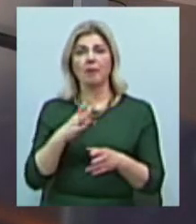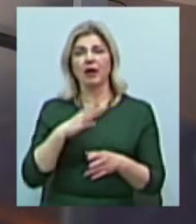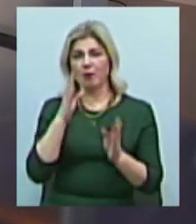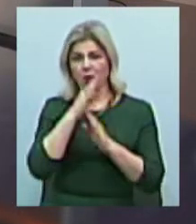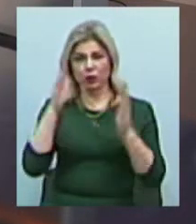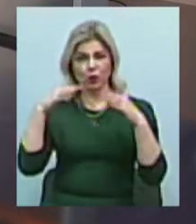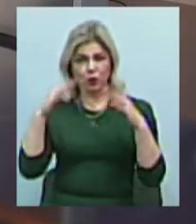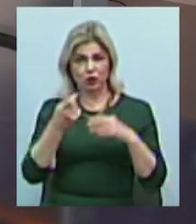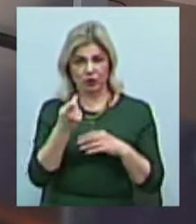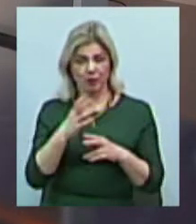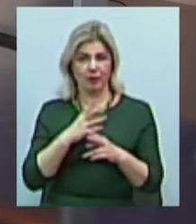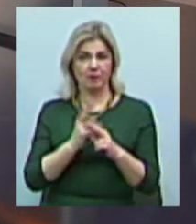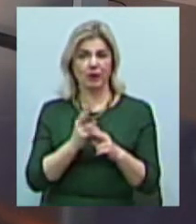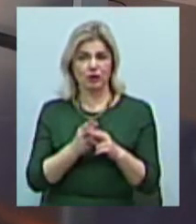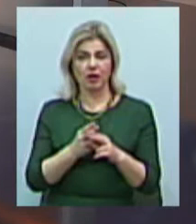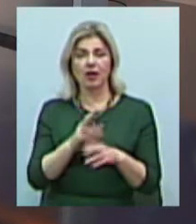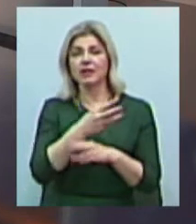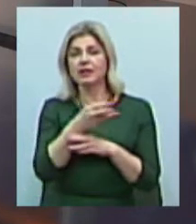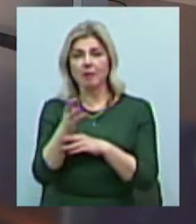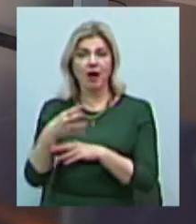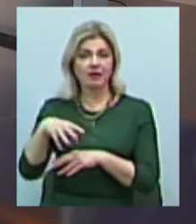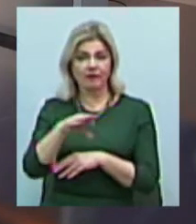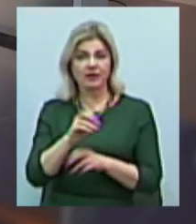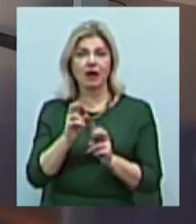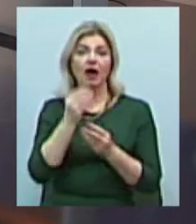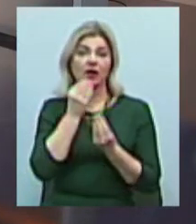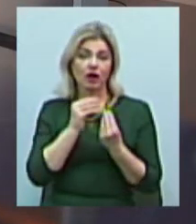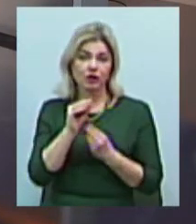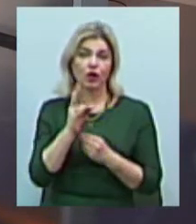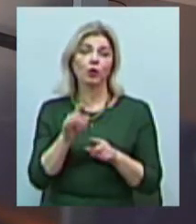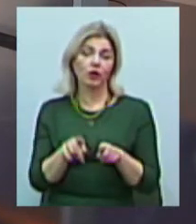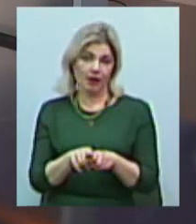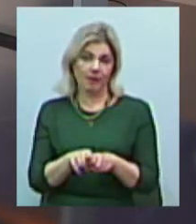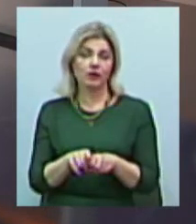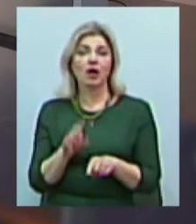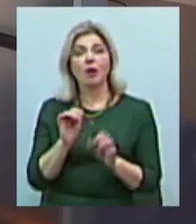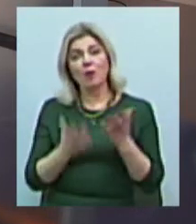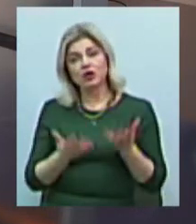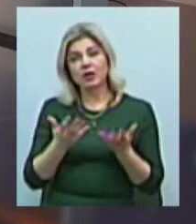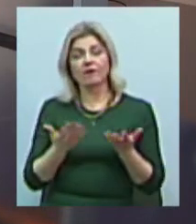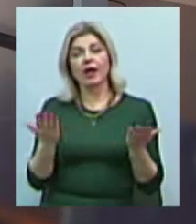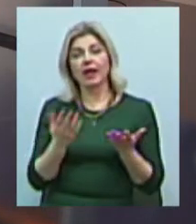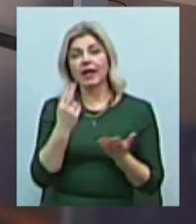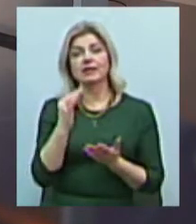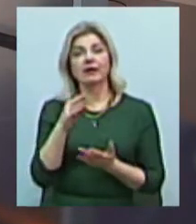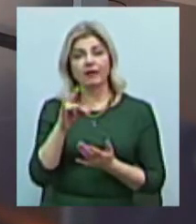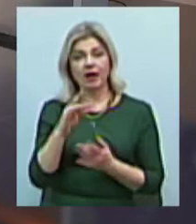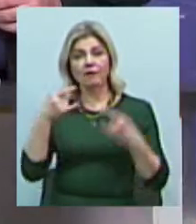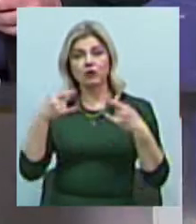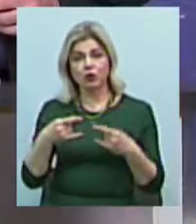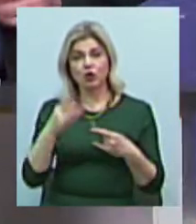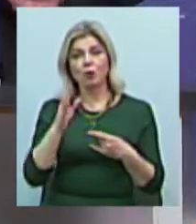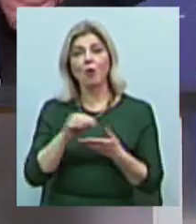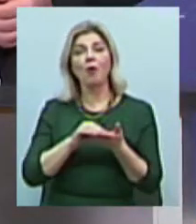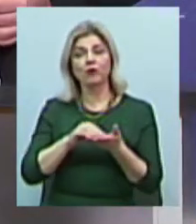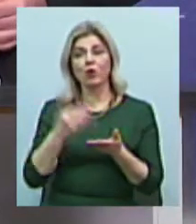трошки завадив відзняти все як найкраще, і тим не менш, можливо, якісь цифри в сюжеті будуть повторювати ваш звіт,